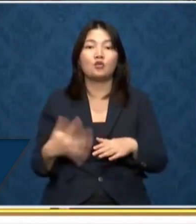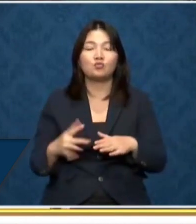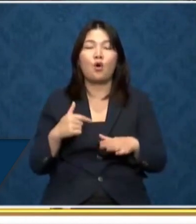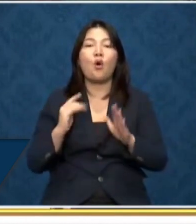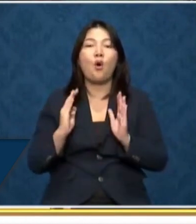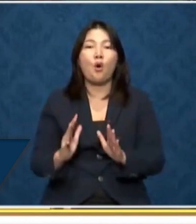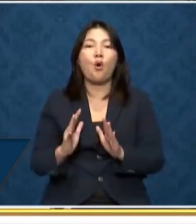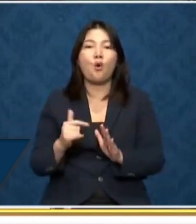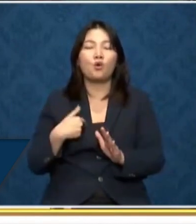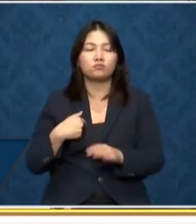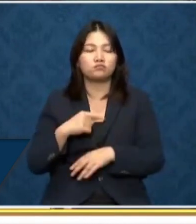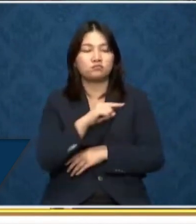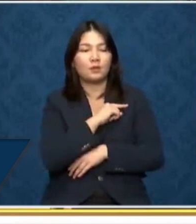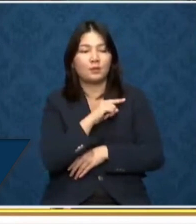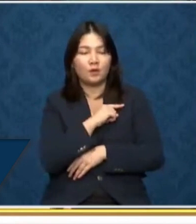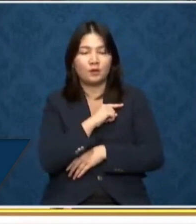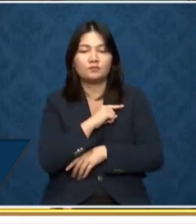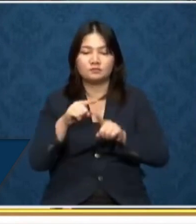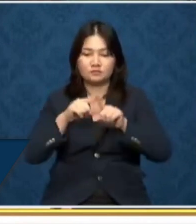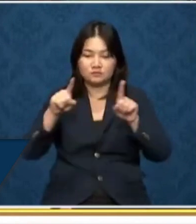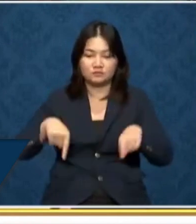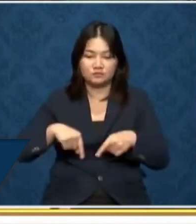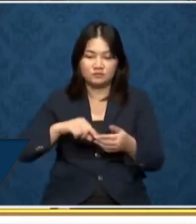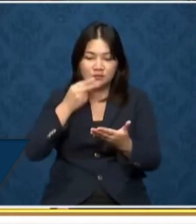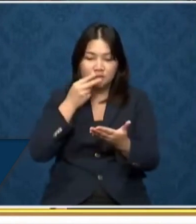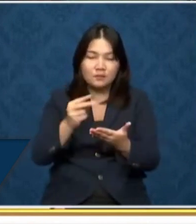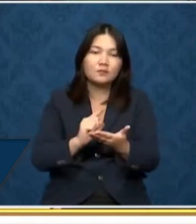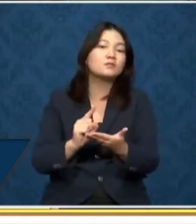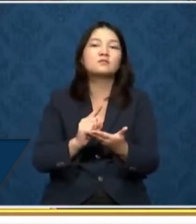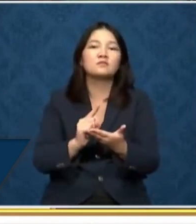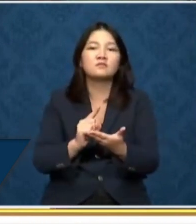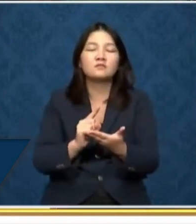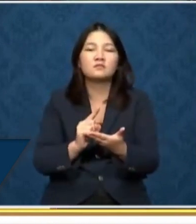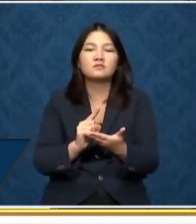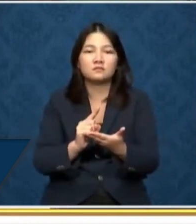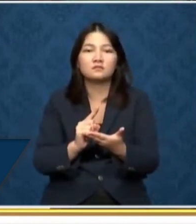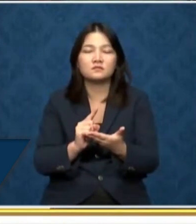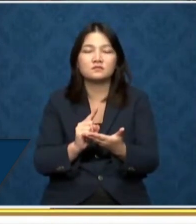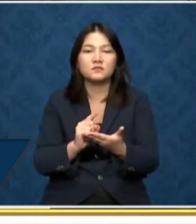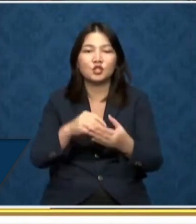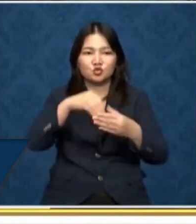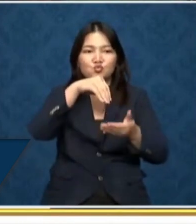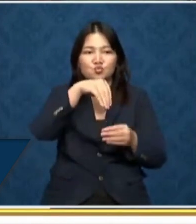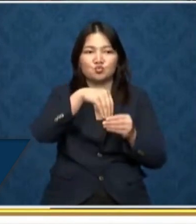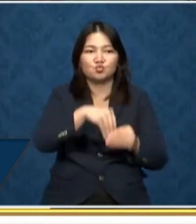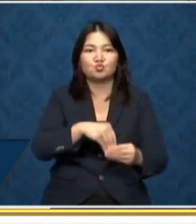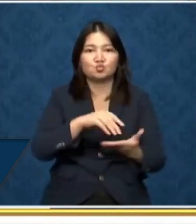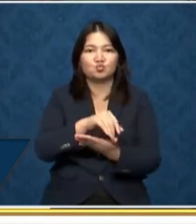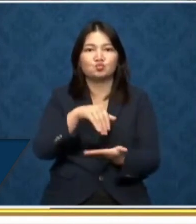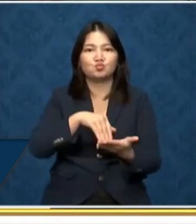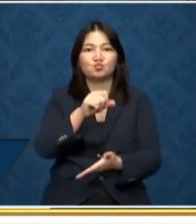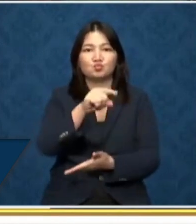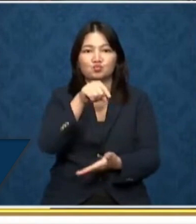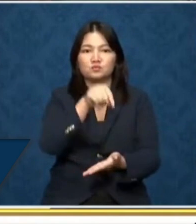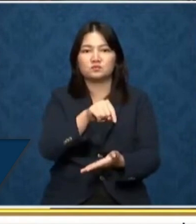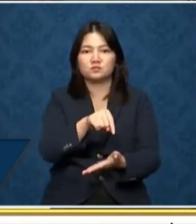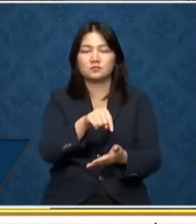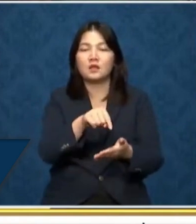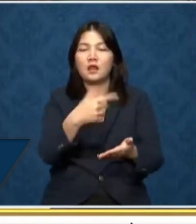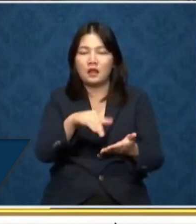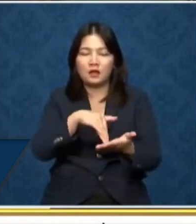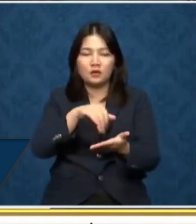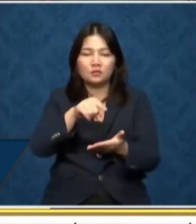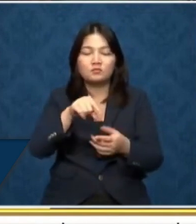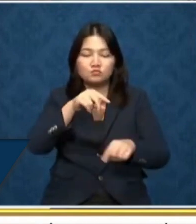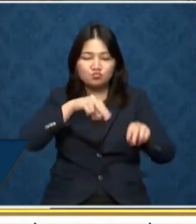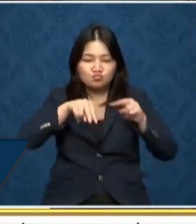ให้กับหน้าม้าของเจ้าหน้าที่ฝ่ายตรวจสภาพรถที่อยู่ในสถานตรวจสภาพรถดำเนินการในเรื่องเอกสารแล้วส่งต่อไป